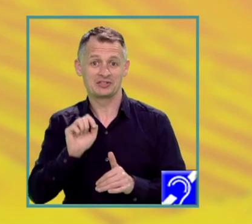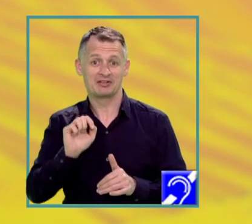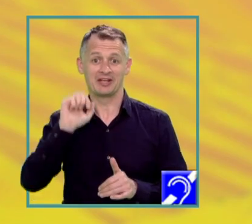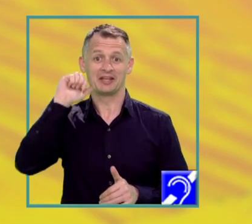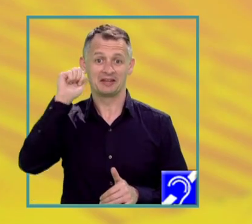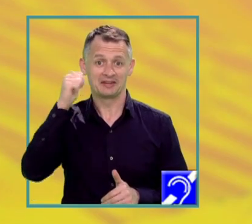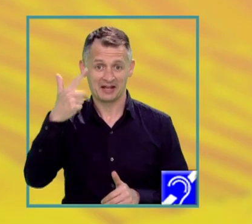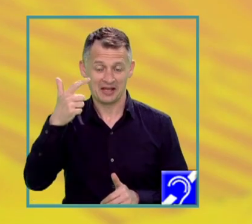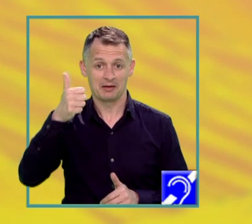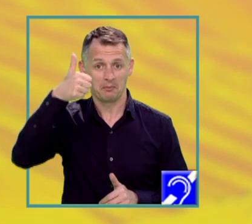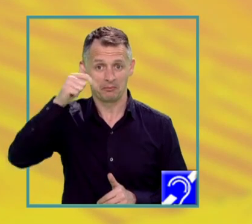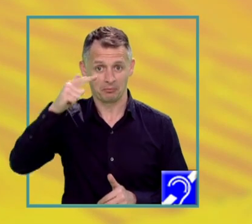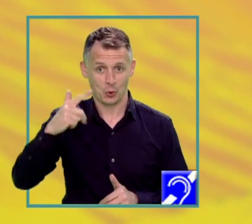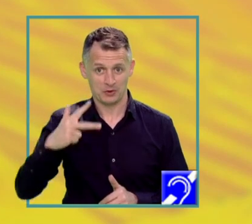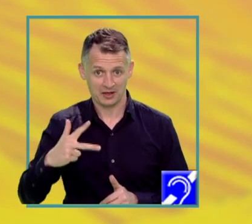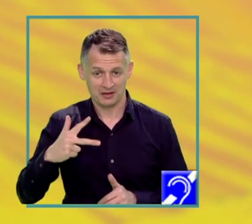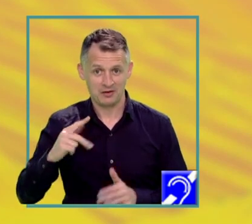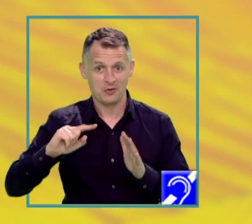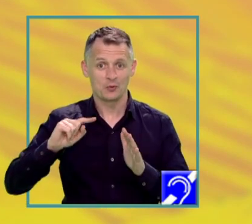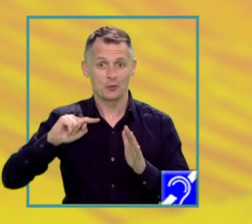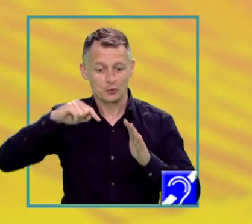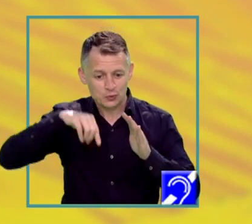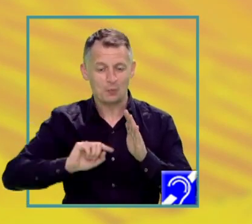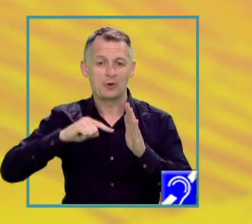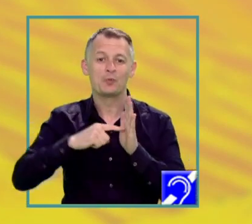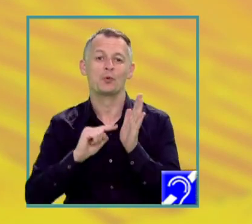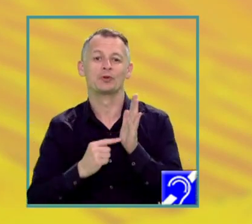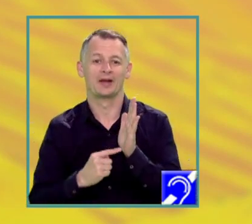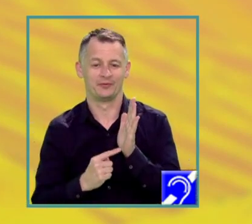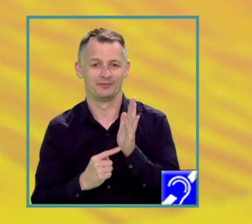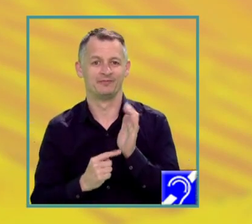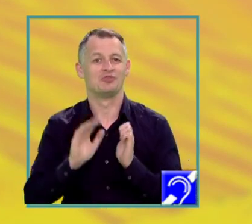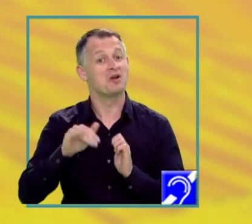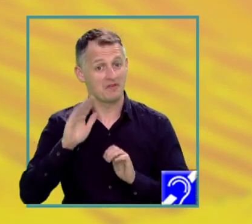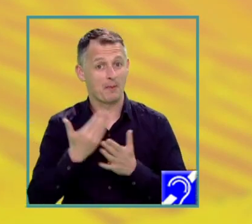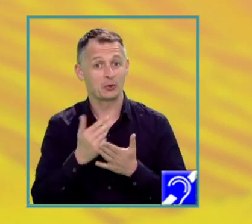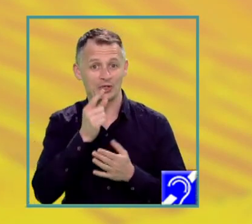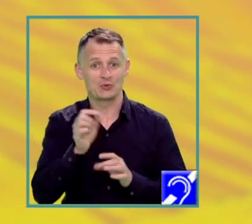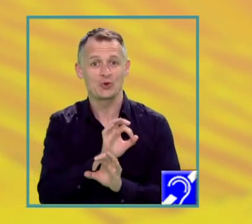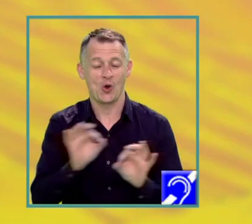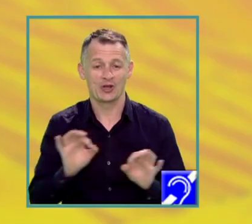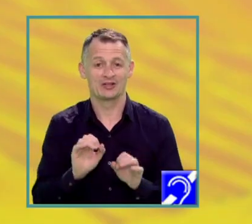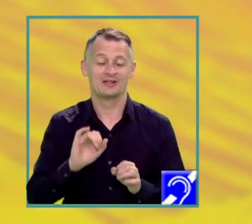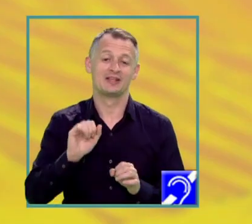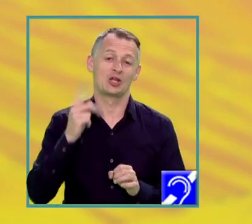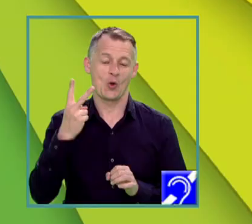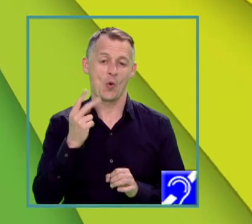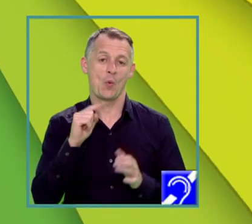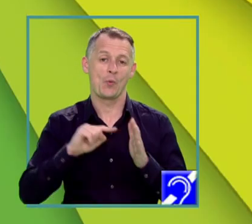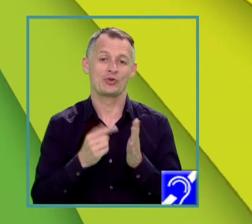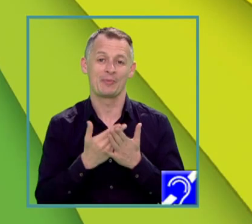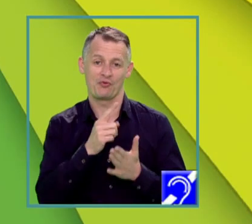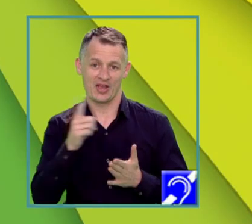Prime subpuncte subiecte și avem pentru răspunsul corect a câte 2 puncte pentru fiecare